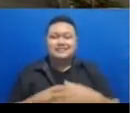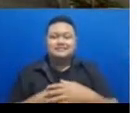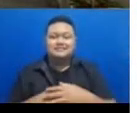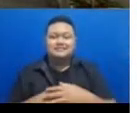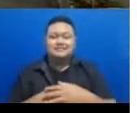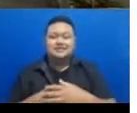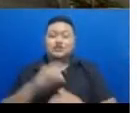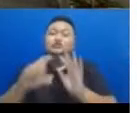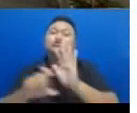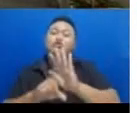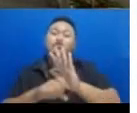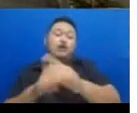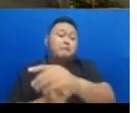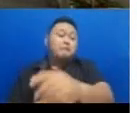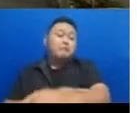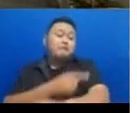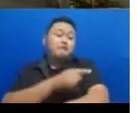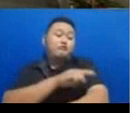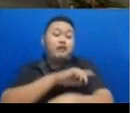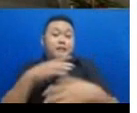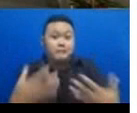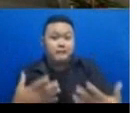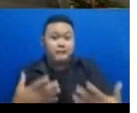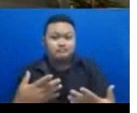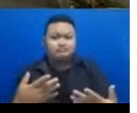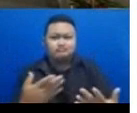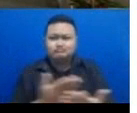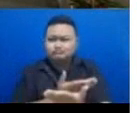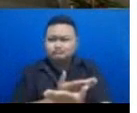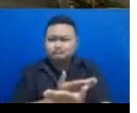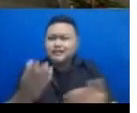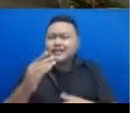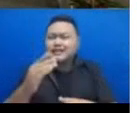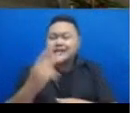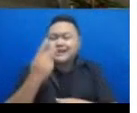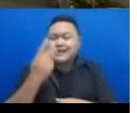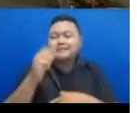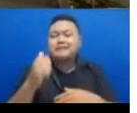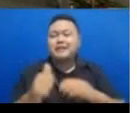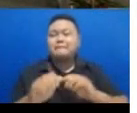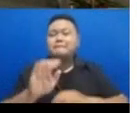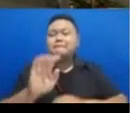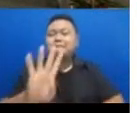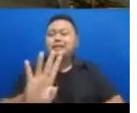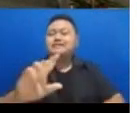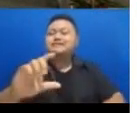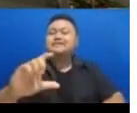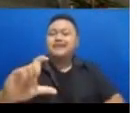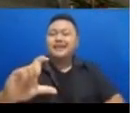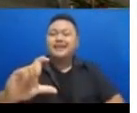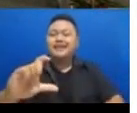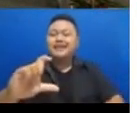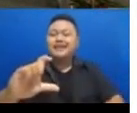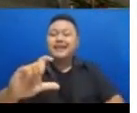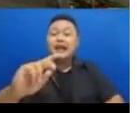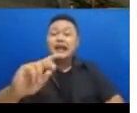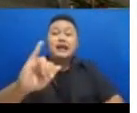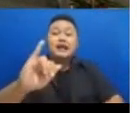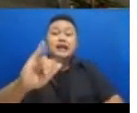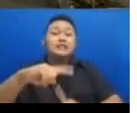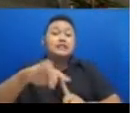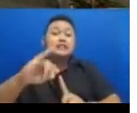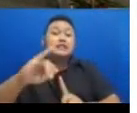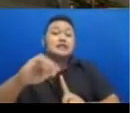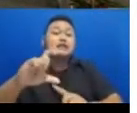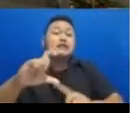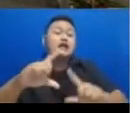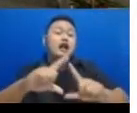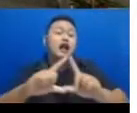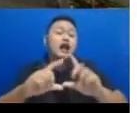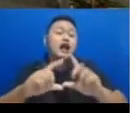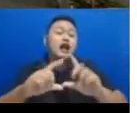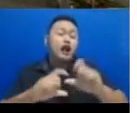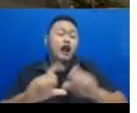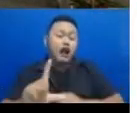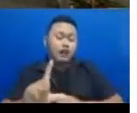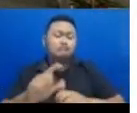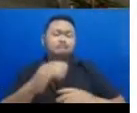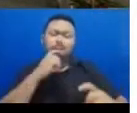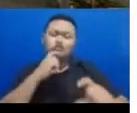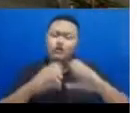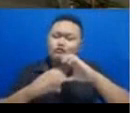kan, ada 4C. Jadi critical thinking, communication, creativity, dan juga